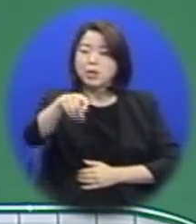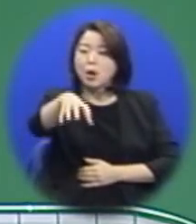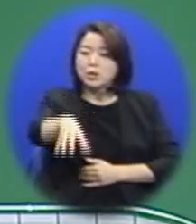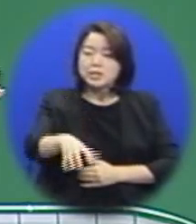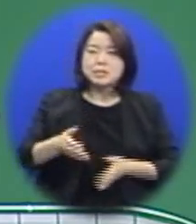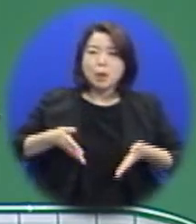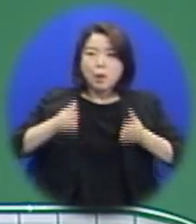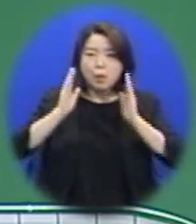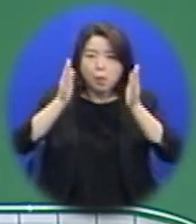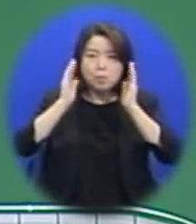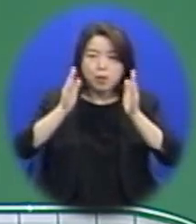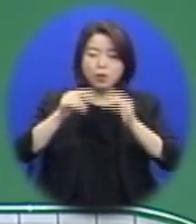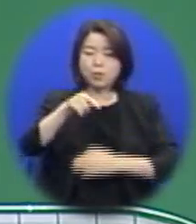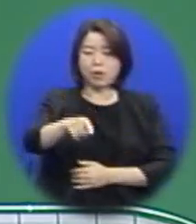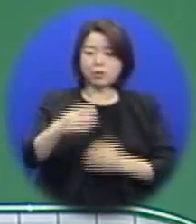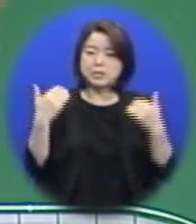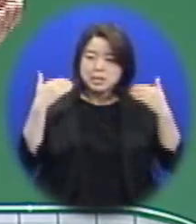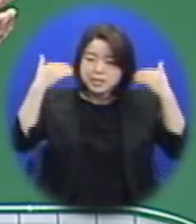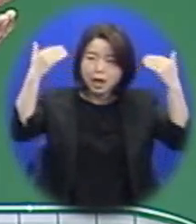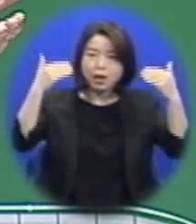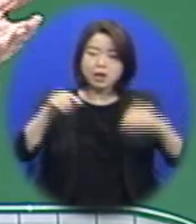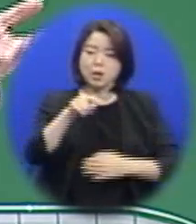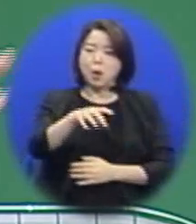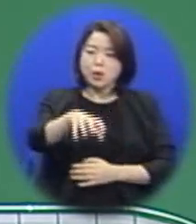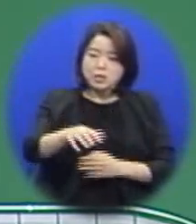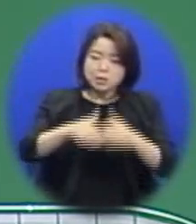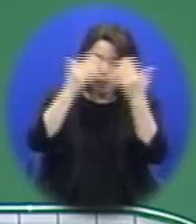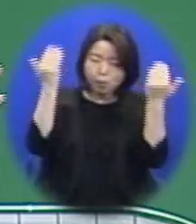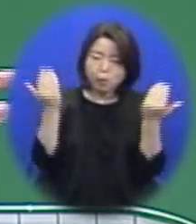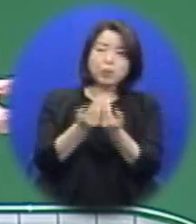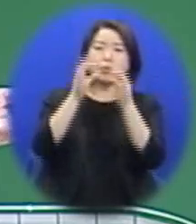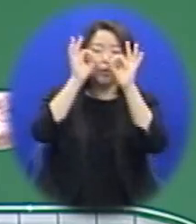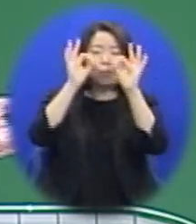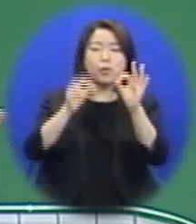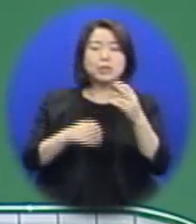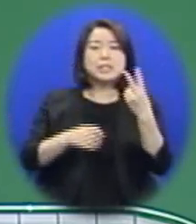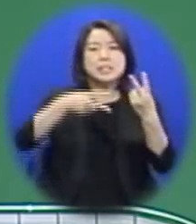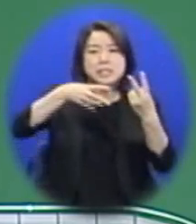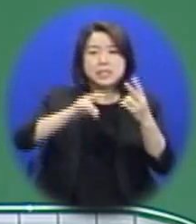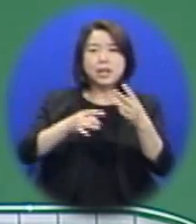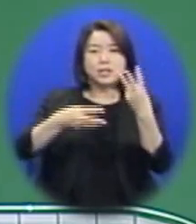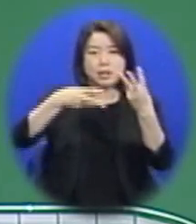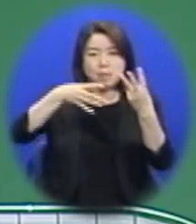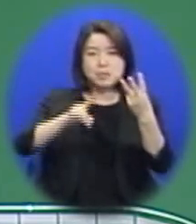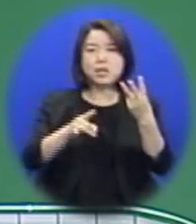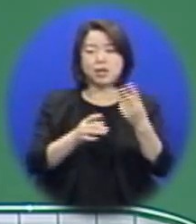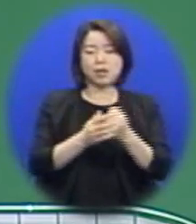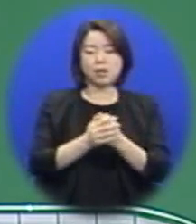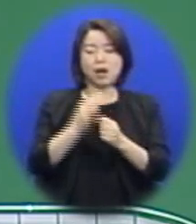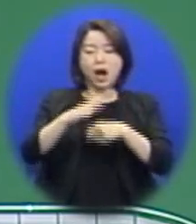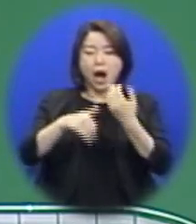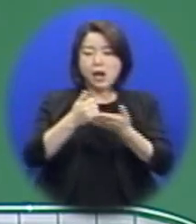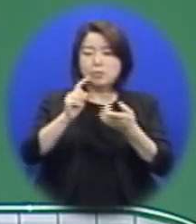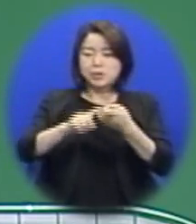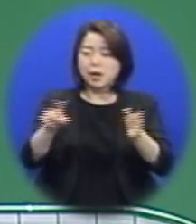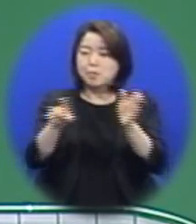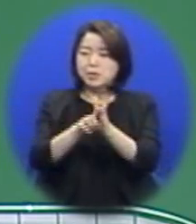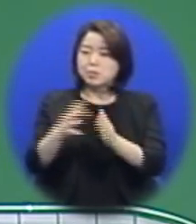하고 여기서 자라고 여기서 모든 걸 다 본 2세, 3세들은 하나님 믿음을 진짜 가질 수